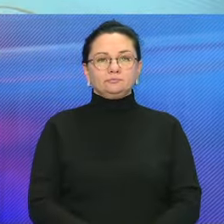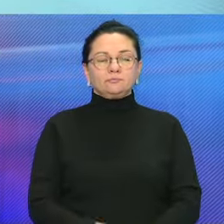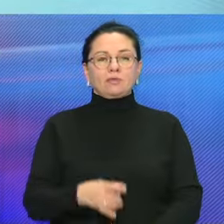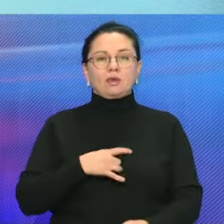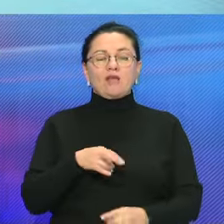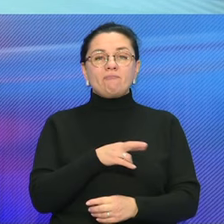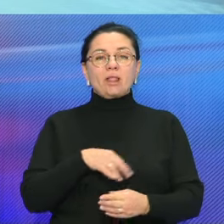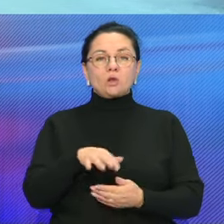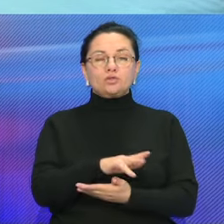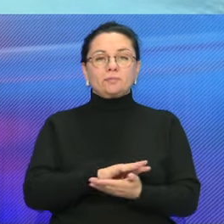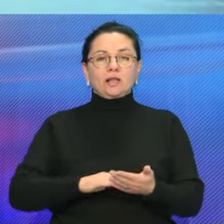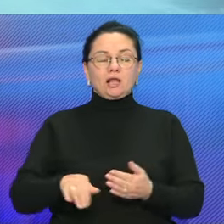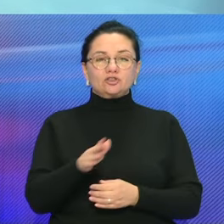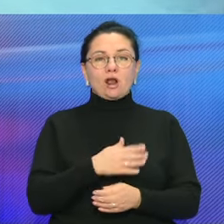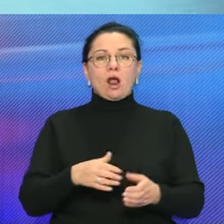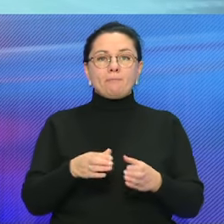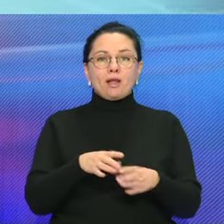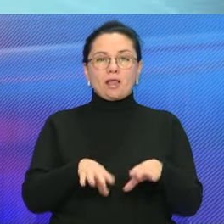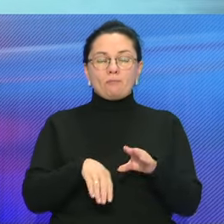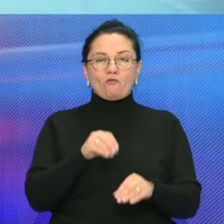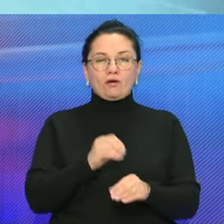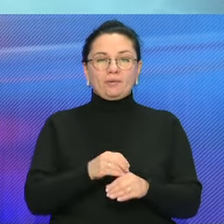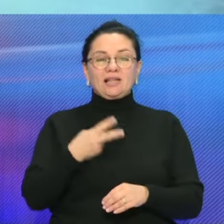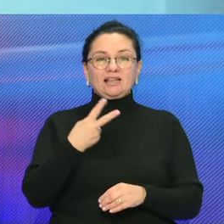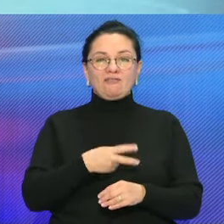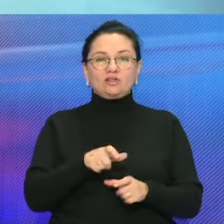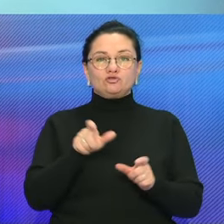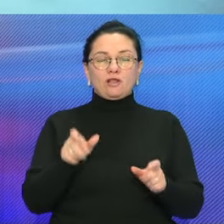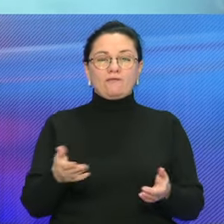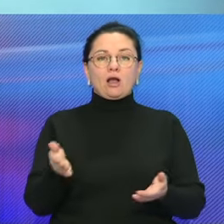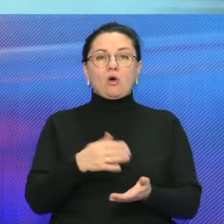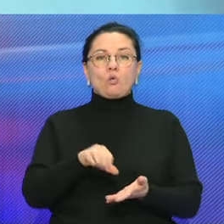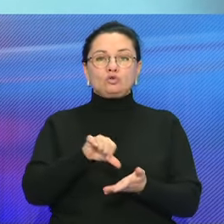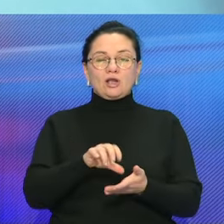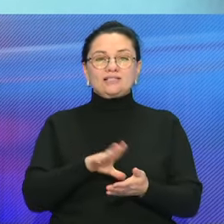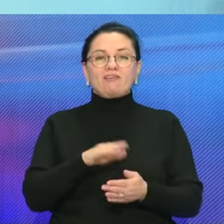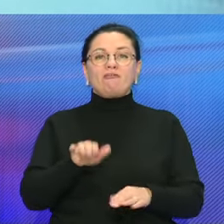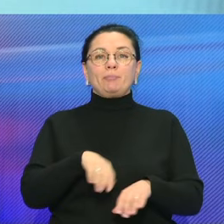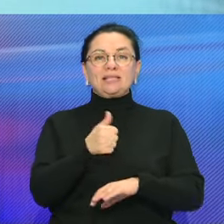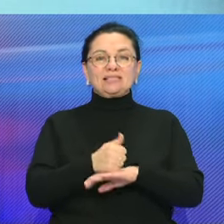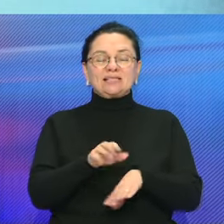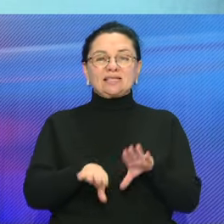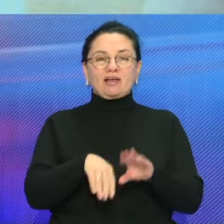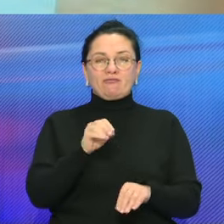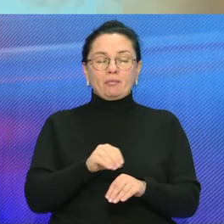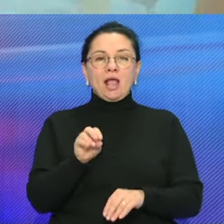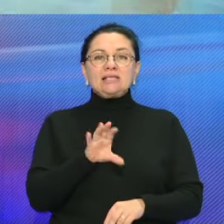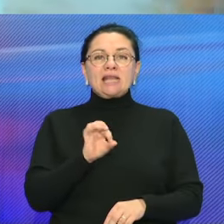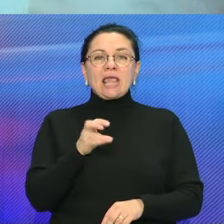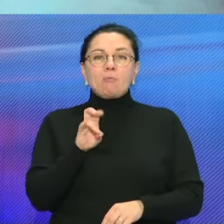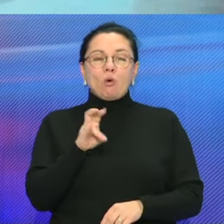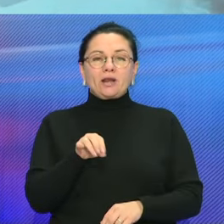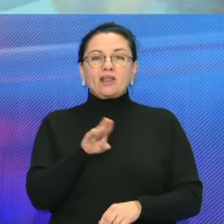У Беларусі працягваецца электаральная кампанія. Два прэтэндэнты на ўдзел у прэзідэнцкіх выбарах, Сергей Бобрыкаў і Вольга